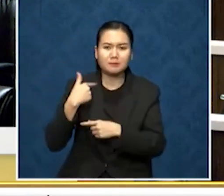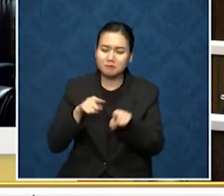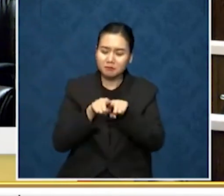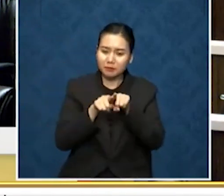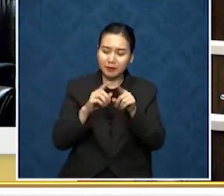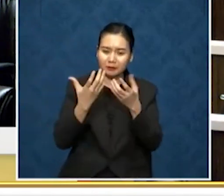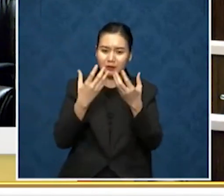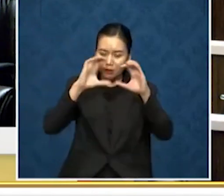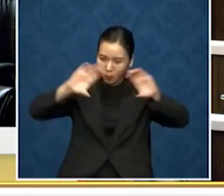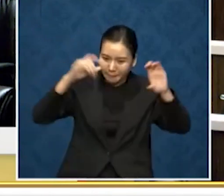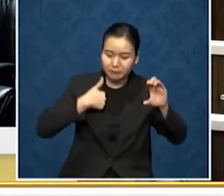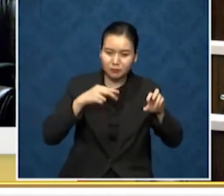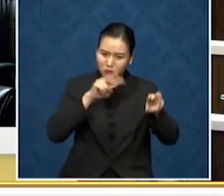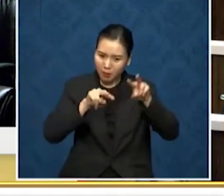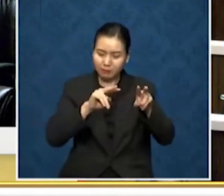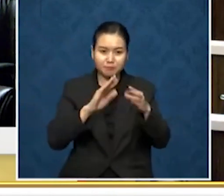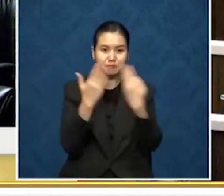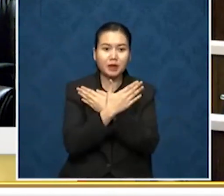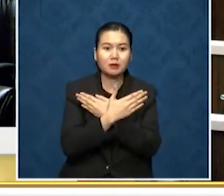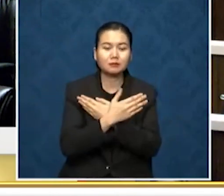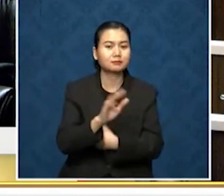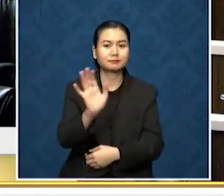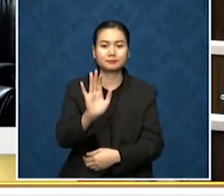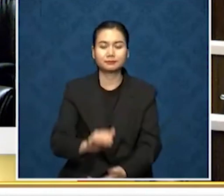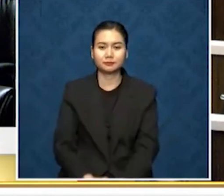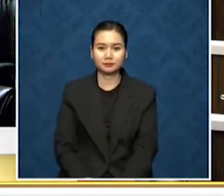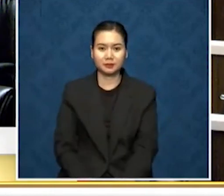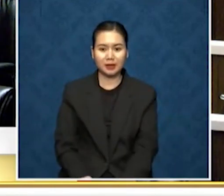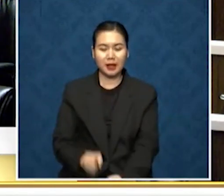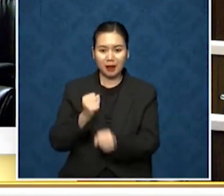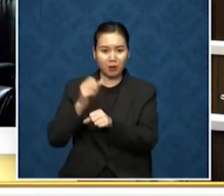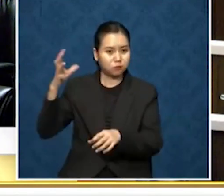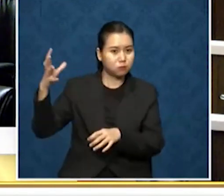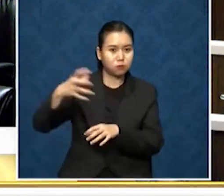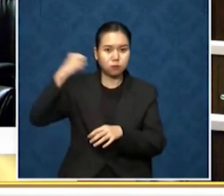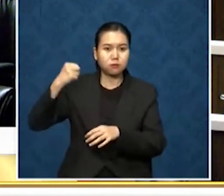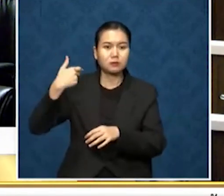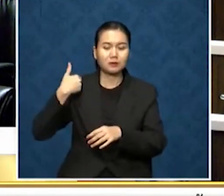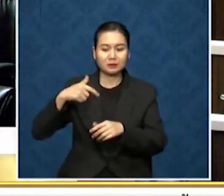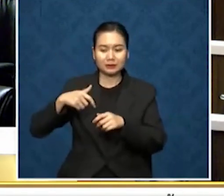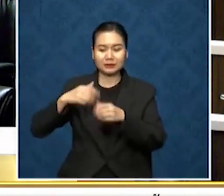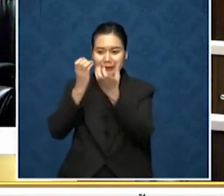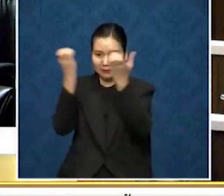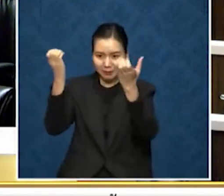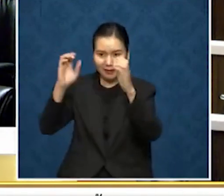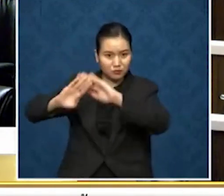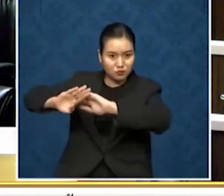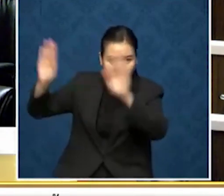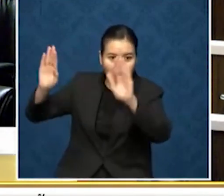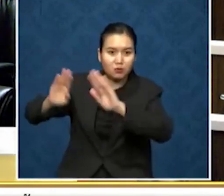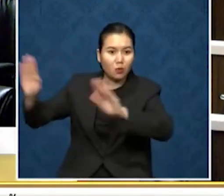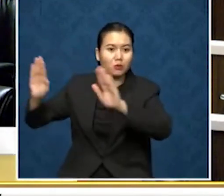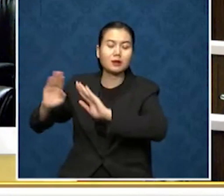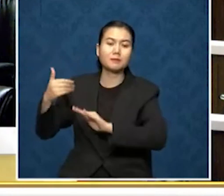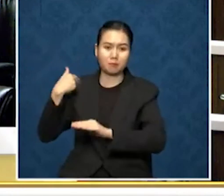รัฐหรือรูปแบบการปกครองท่านประธานครับเราผ่านการรัฐประหารมาหลายครั้งฉีกรัฐธรรมนูญมาแล้วหลายฉบับนะครับจัดทำ